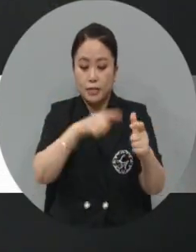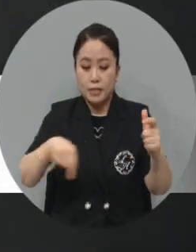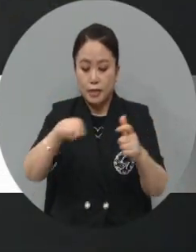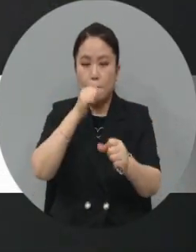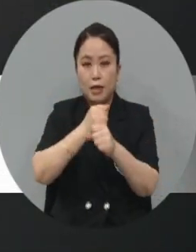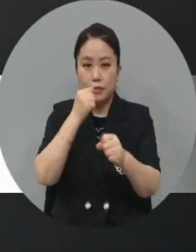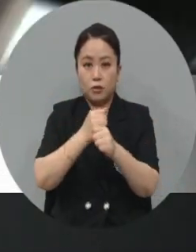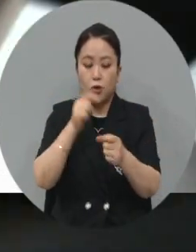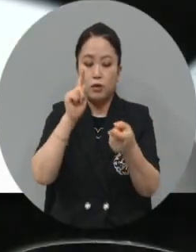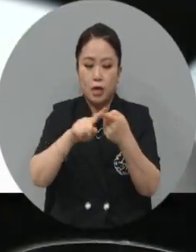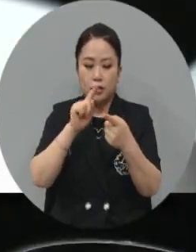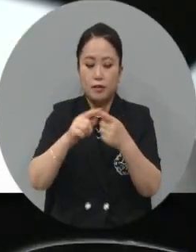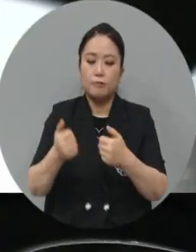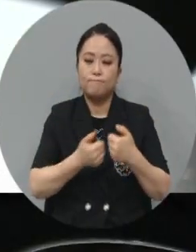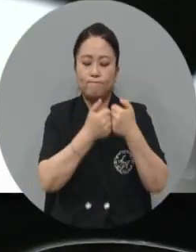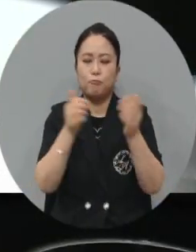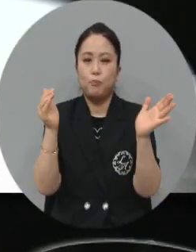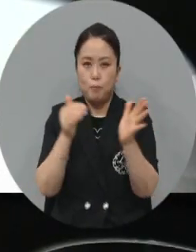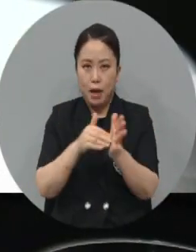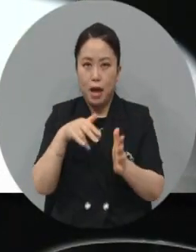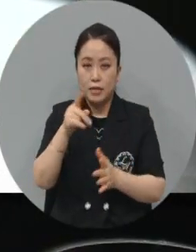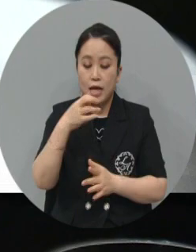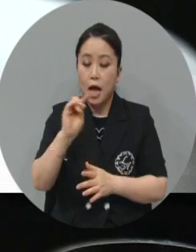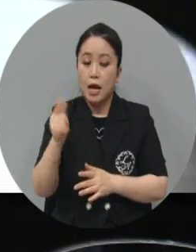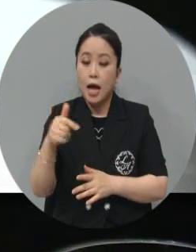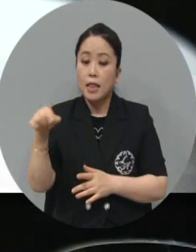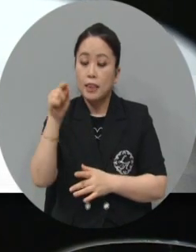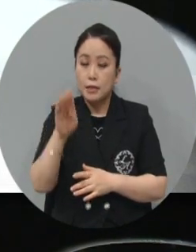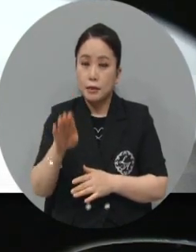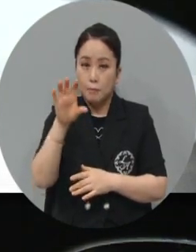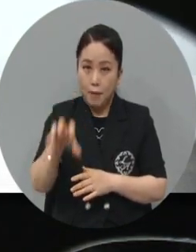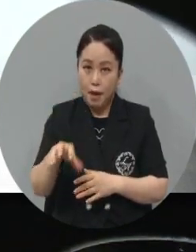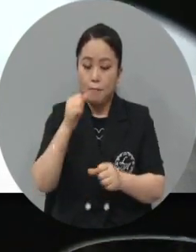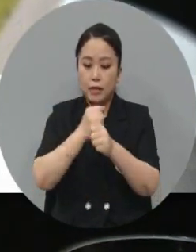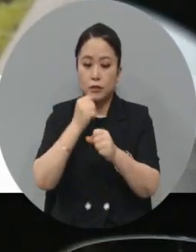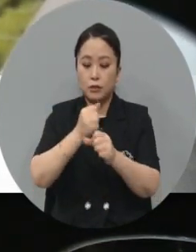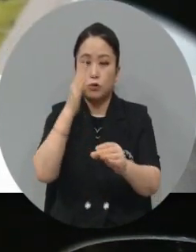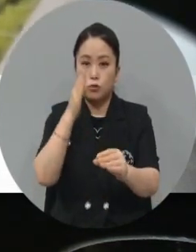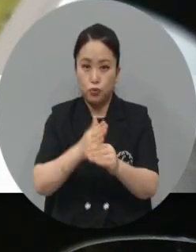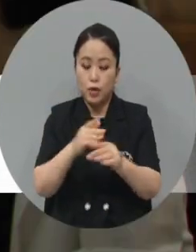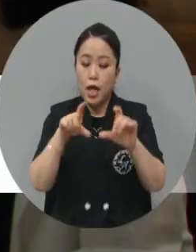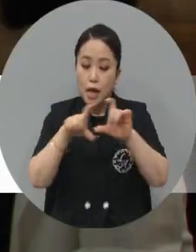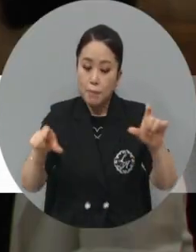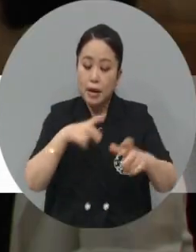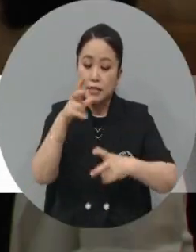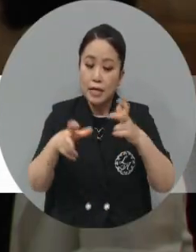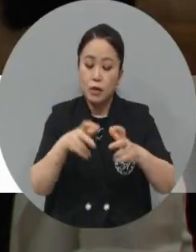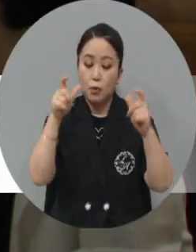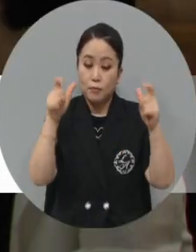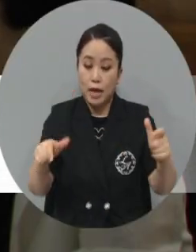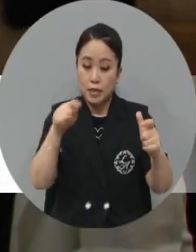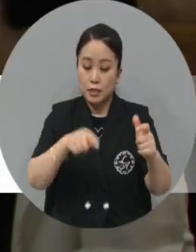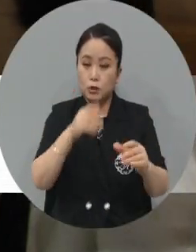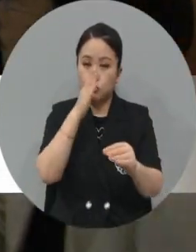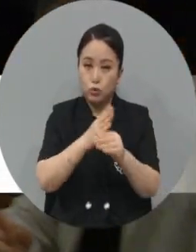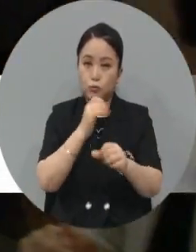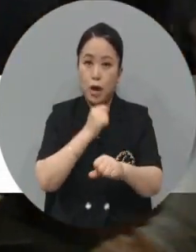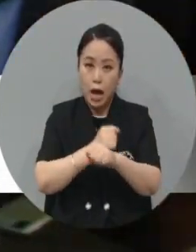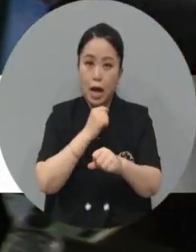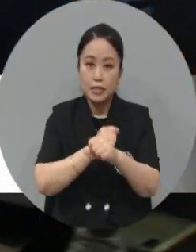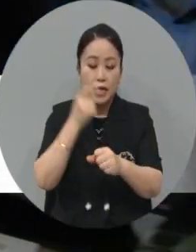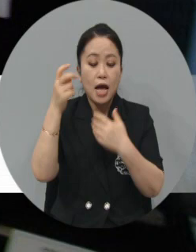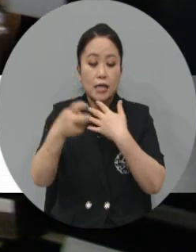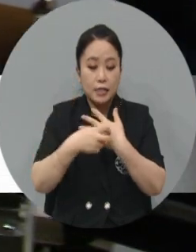논의했습니다. 또 장안읍에 조성 중인 동남권 방사선 의과학 일반산업단지를 중심으로 하는 의과학